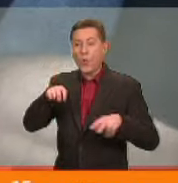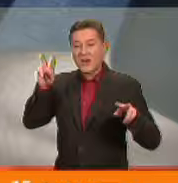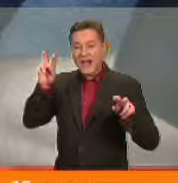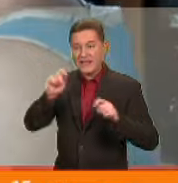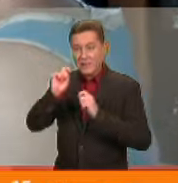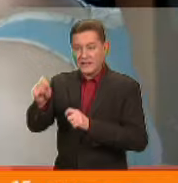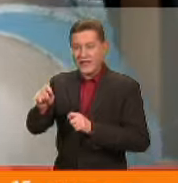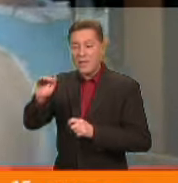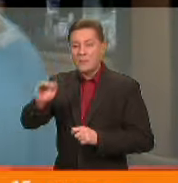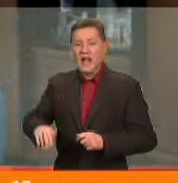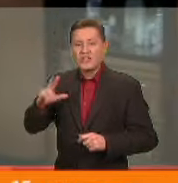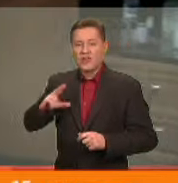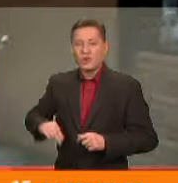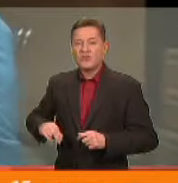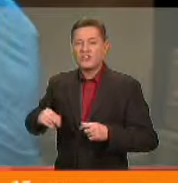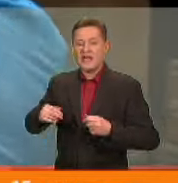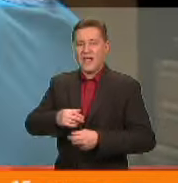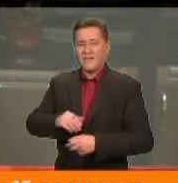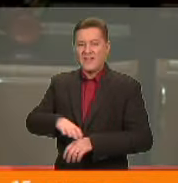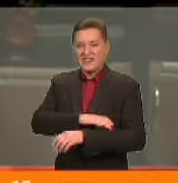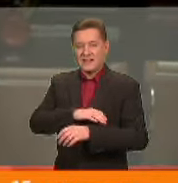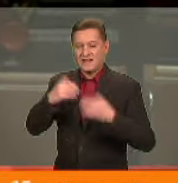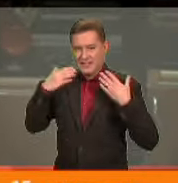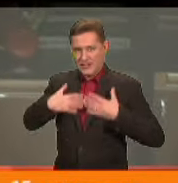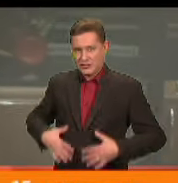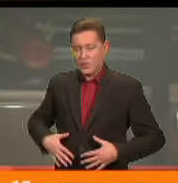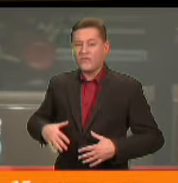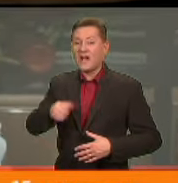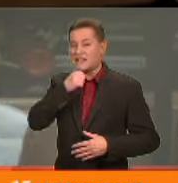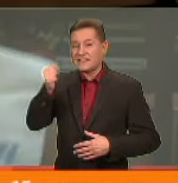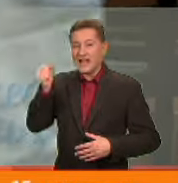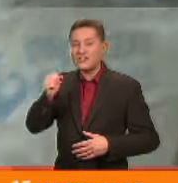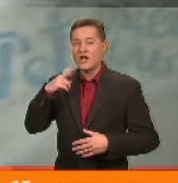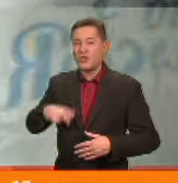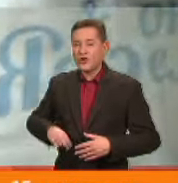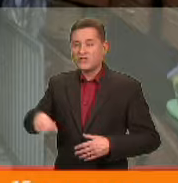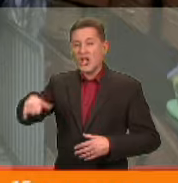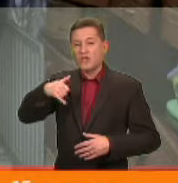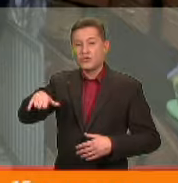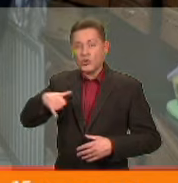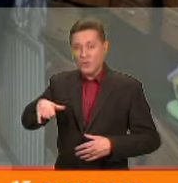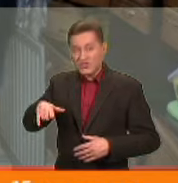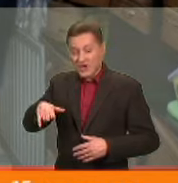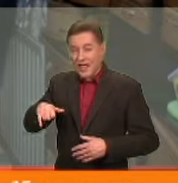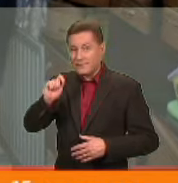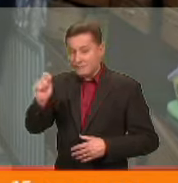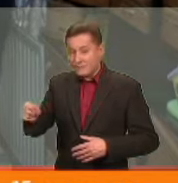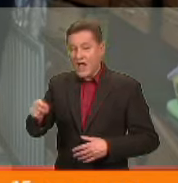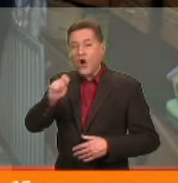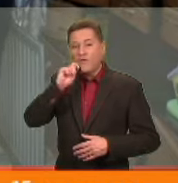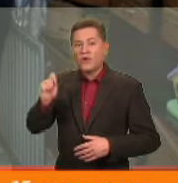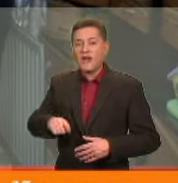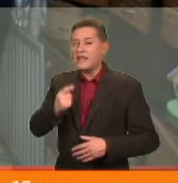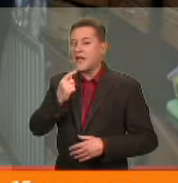Младшей дочери Ине – толстовка за хит-феста, старшей Але – сумочка «Океан Эльзы». Пожалуйста. Там, в Украине, он все